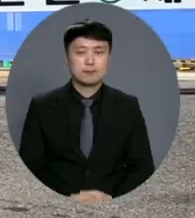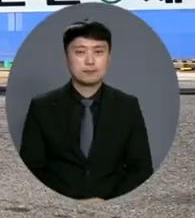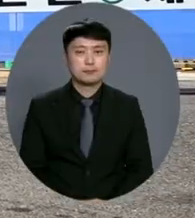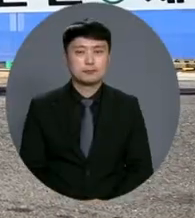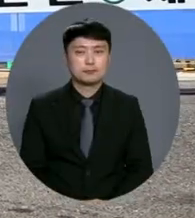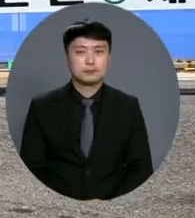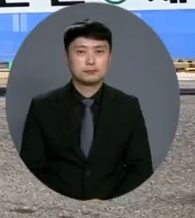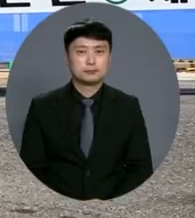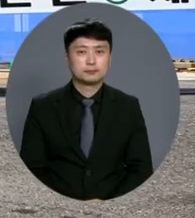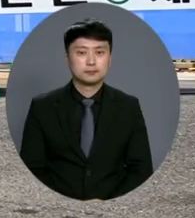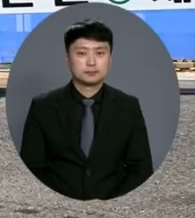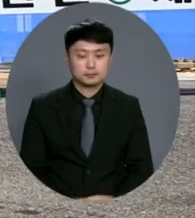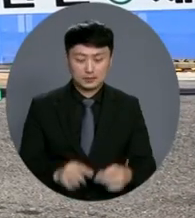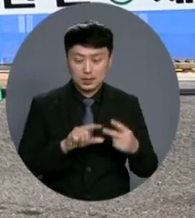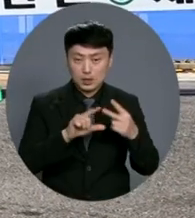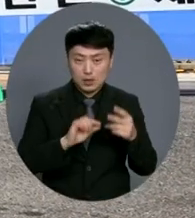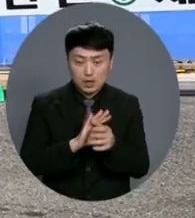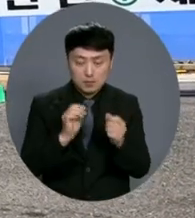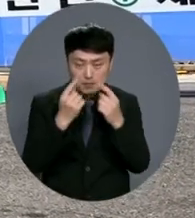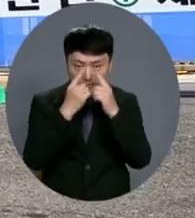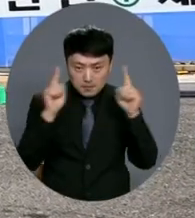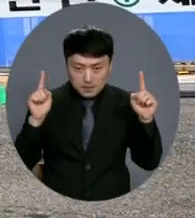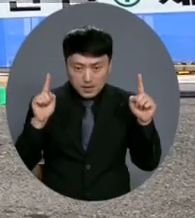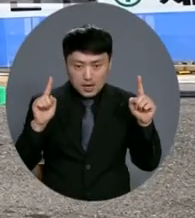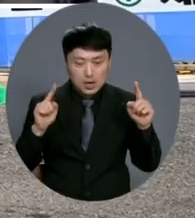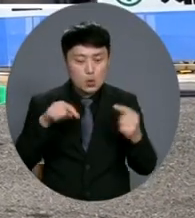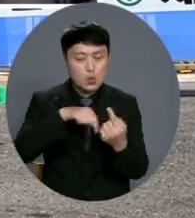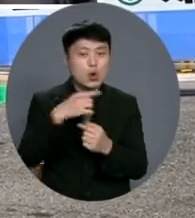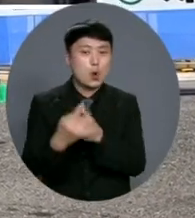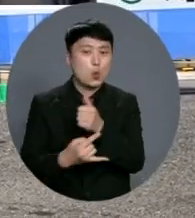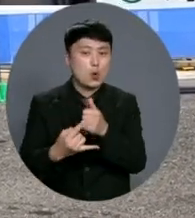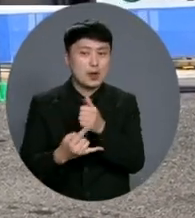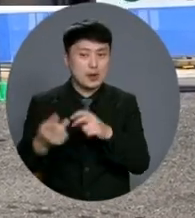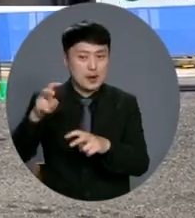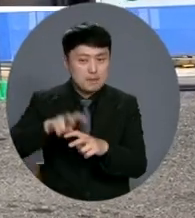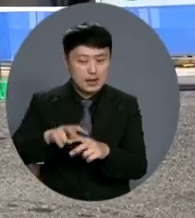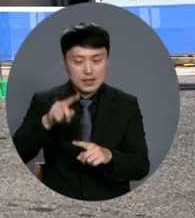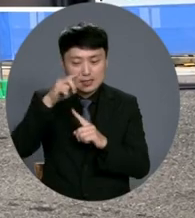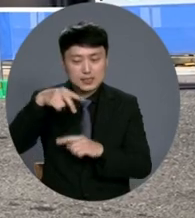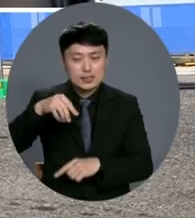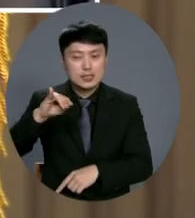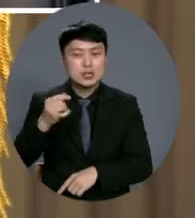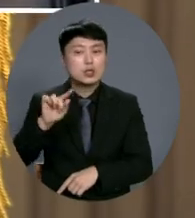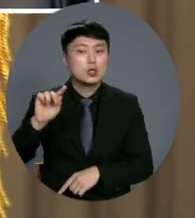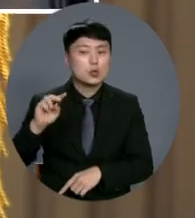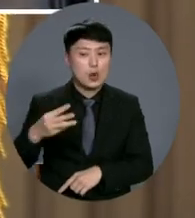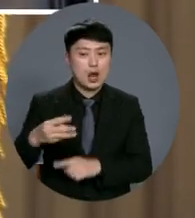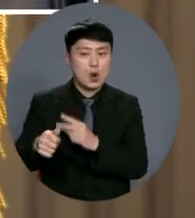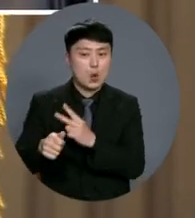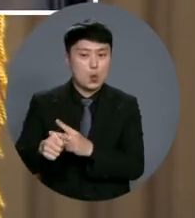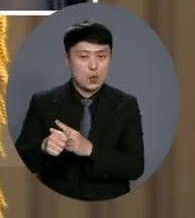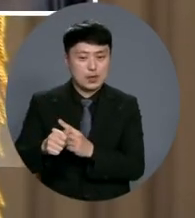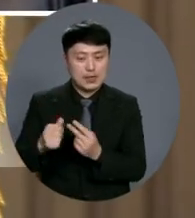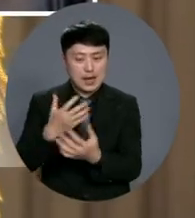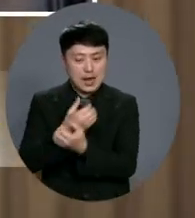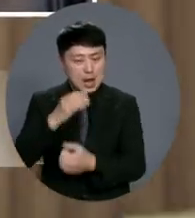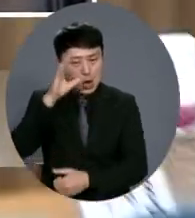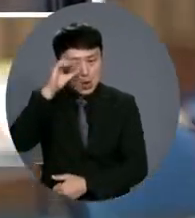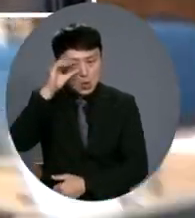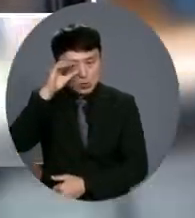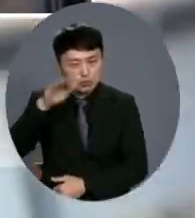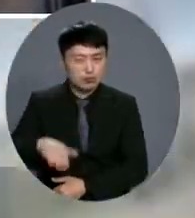했습니다 지난 2월 경북대대학원 의장직에 선출된 이시 교수 첫 비정규직 교수